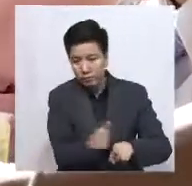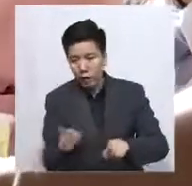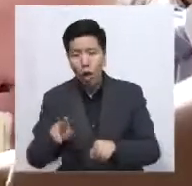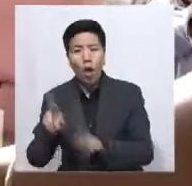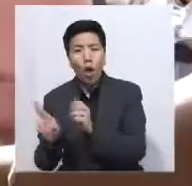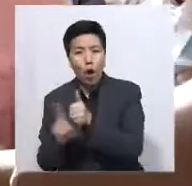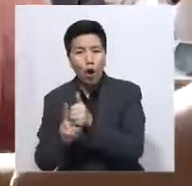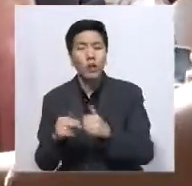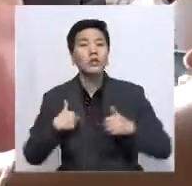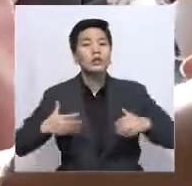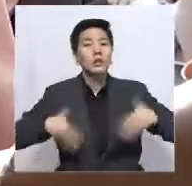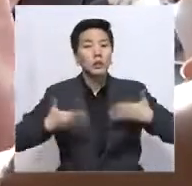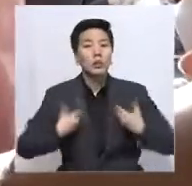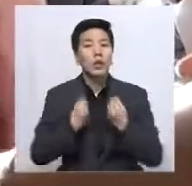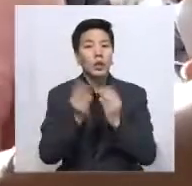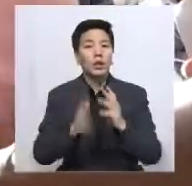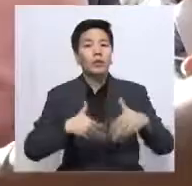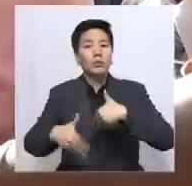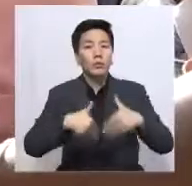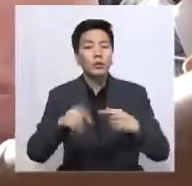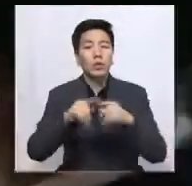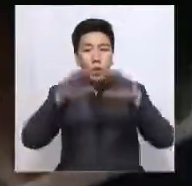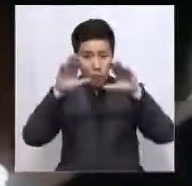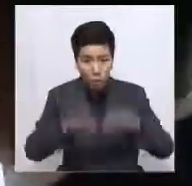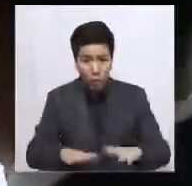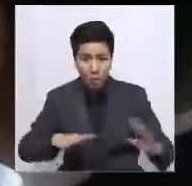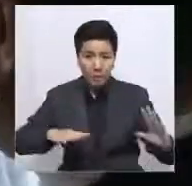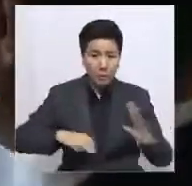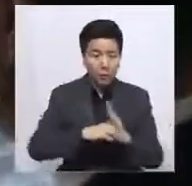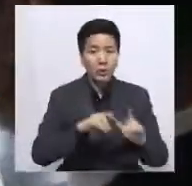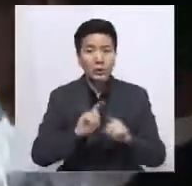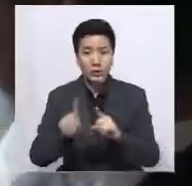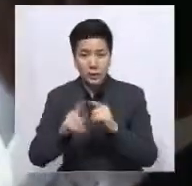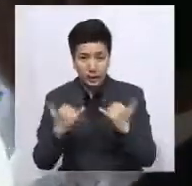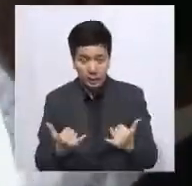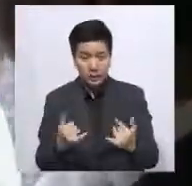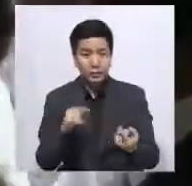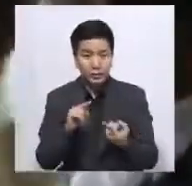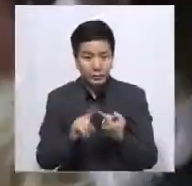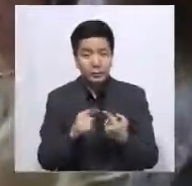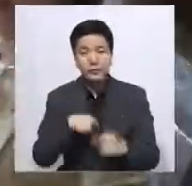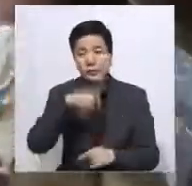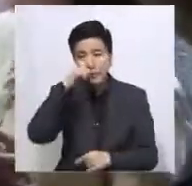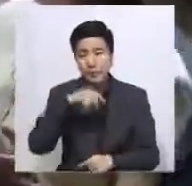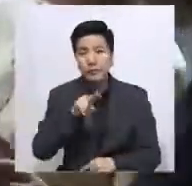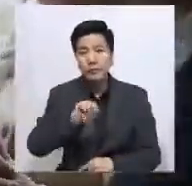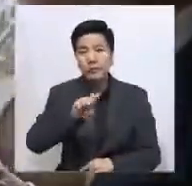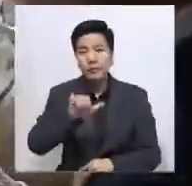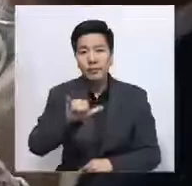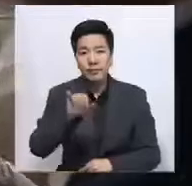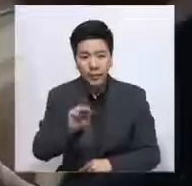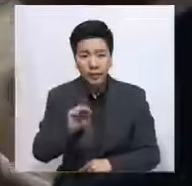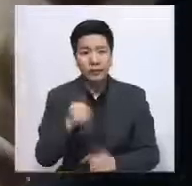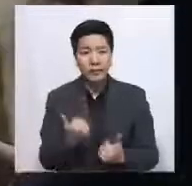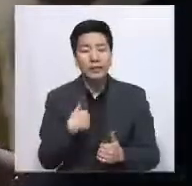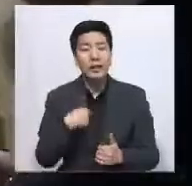สงกรานต์อำนวยความสะดวกให้กับประชาชนและลดการเกิดอุบัติเหตุส่วนในเรื่องของไทยนิยมยั่งยืนพลเอกอนุพงศ์กล่